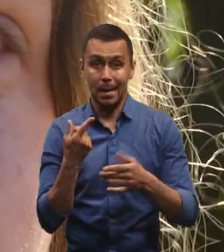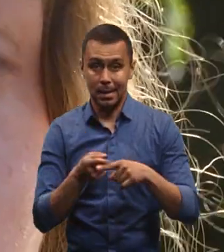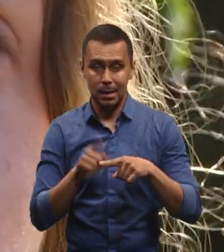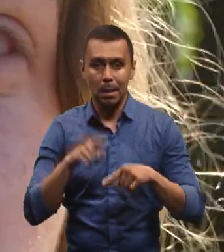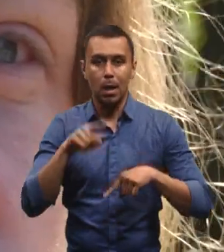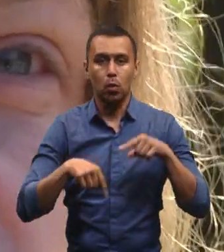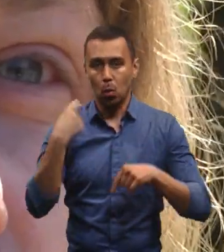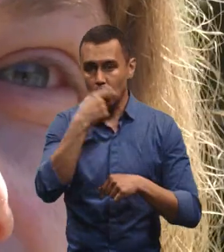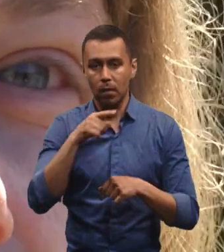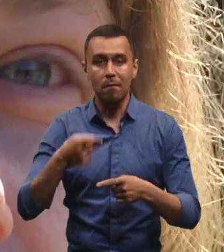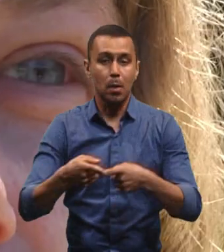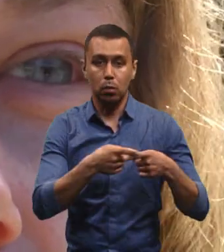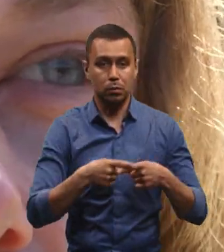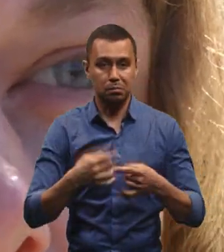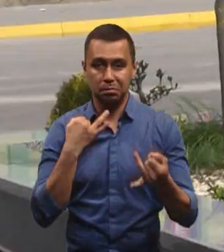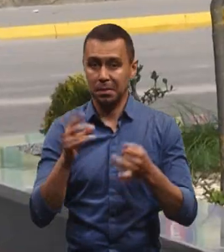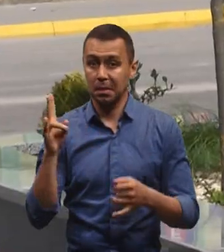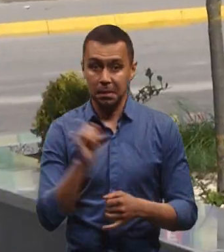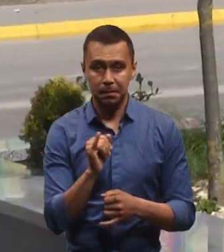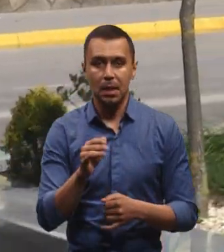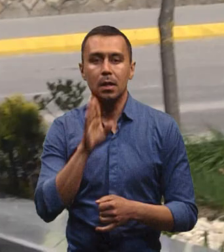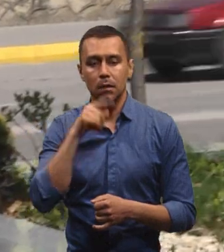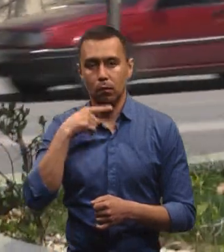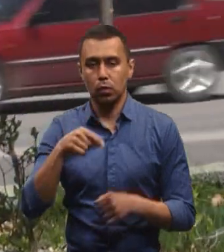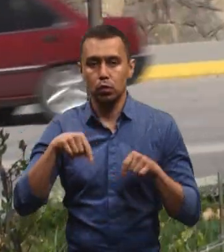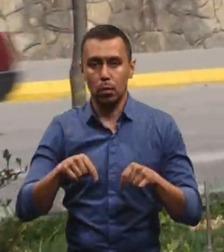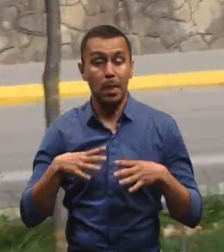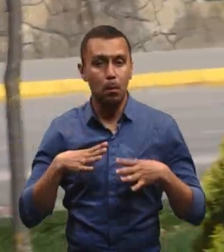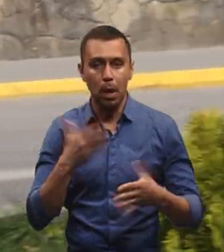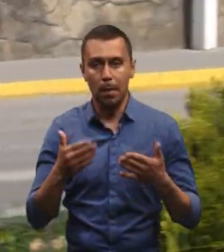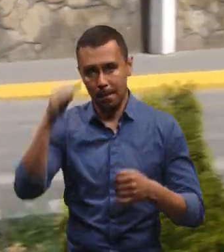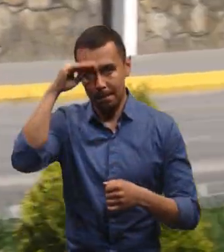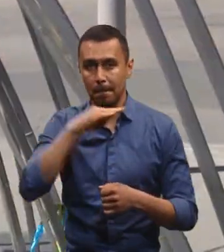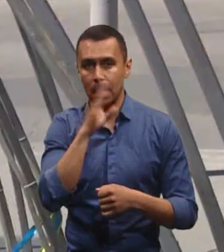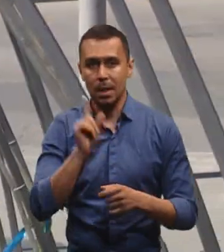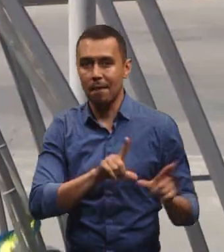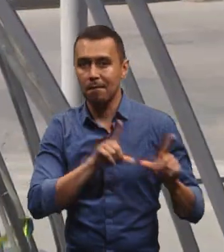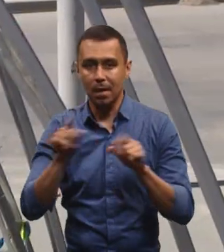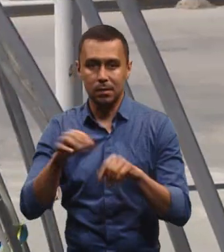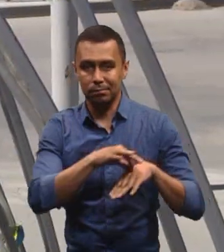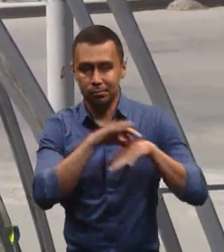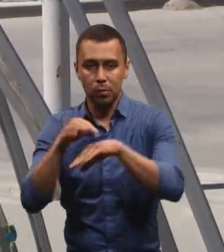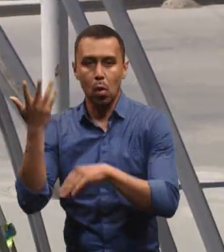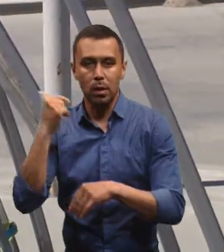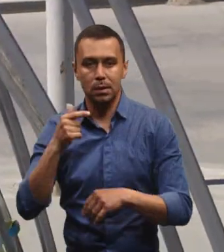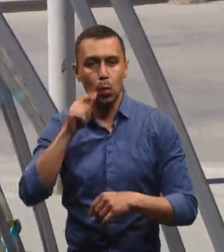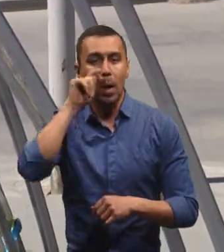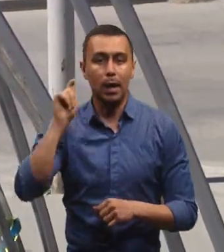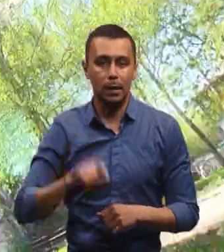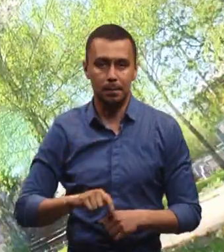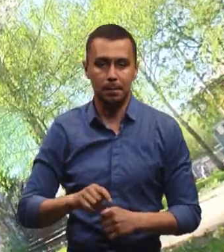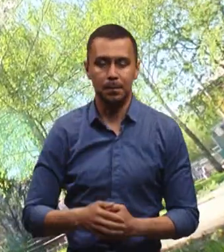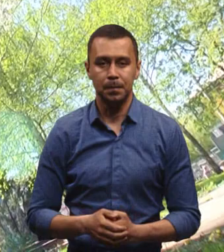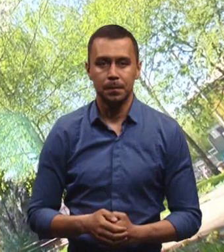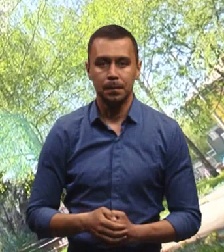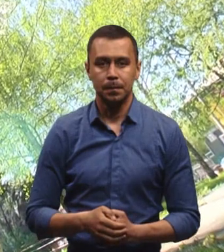часу рідною мовою в Білорусі не спілкувалися. Дівчина каже, цього б не сталося, якби батьки не вивезли її колись із батьківщини. Вікторія